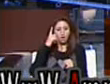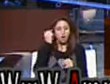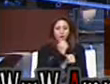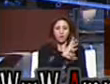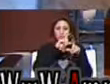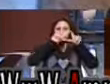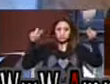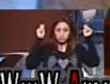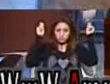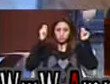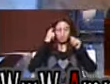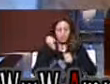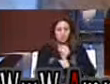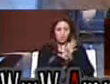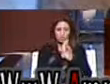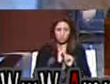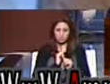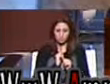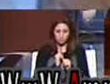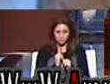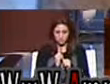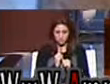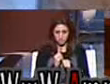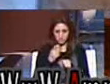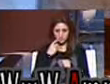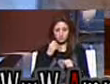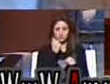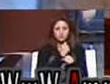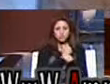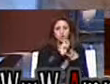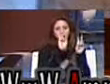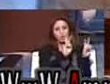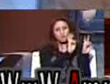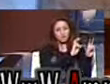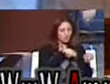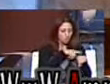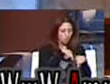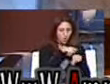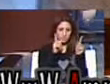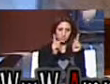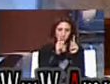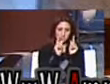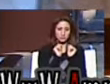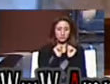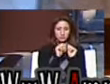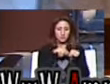لكن اذا القرار النهائي هو يعني النهائي هو التعليق مؤقتا. القرار النهائي لنا استمرار تعليق العمل جزئيا